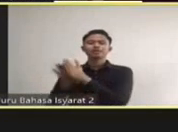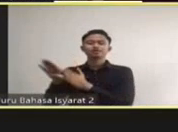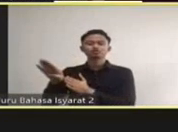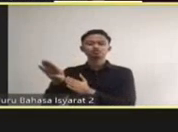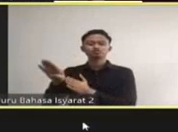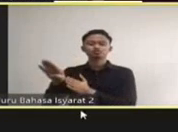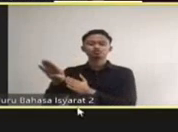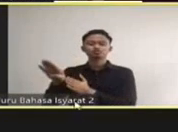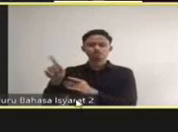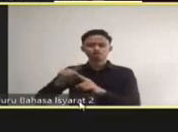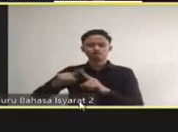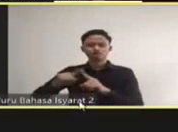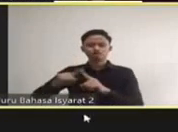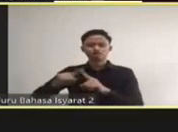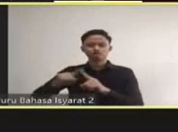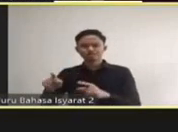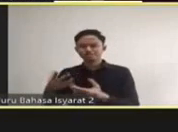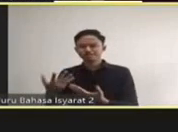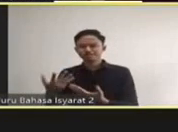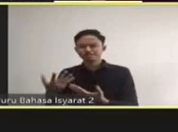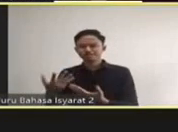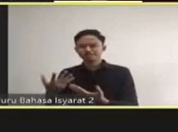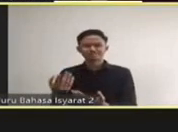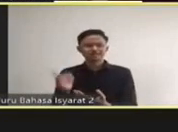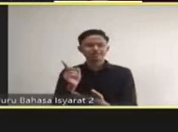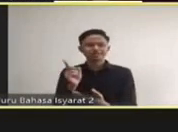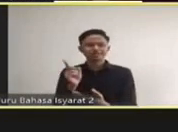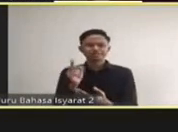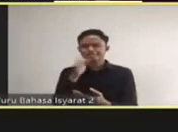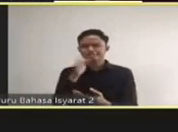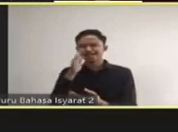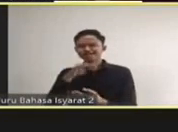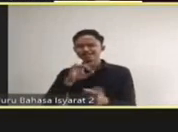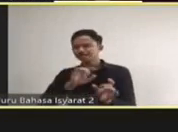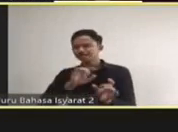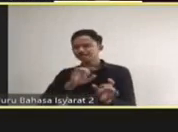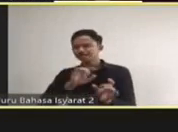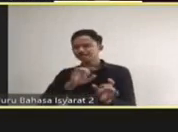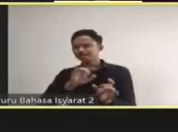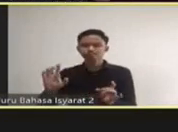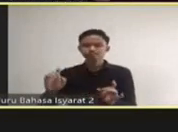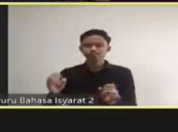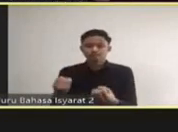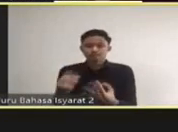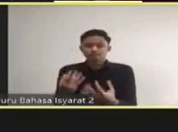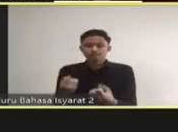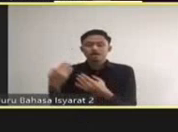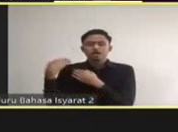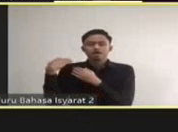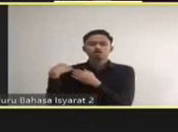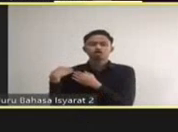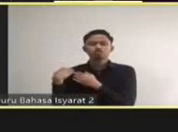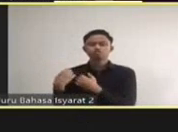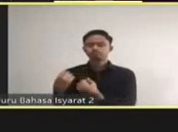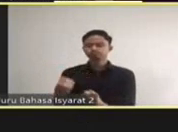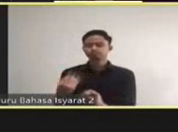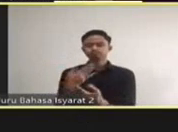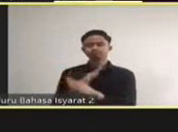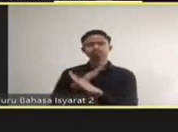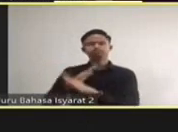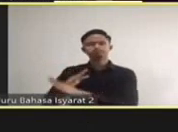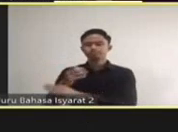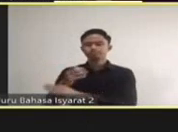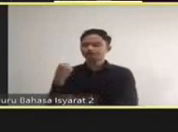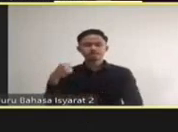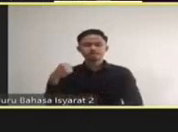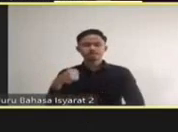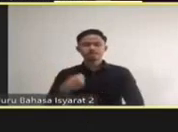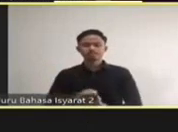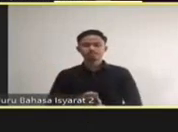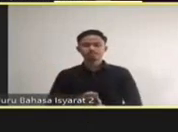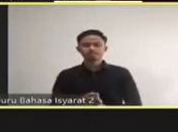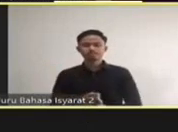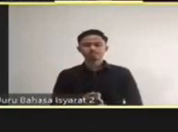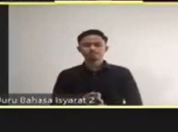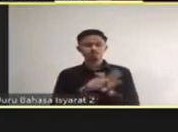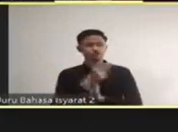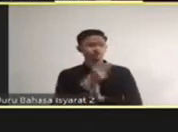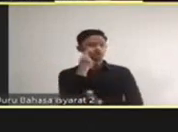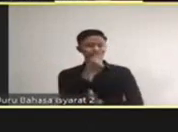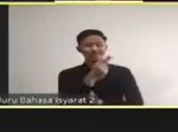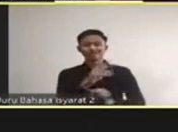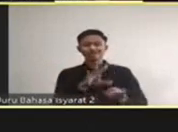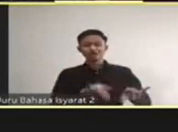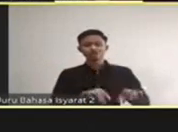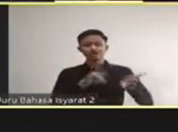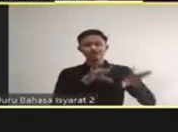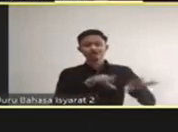karena ada satu dan lain hal tidak bisa ditangani begitu. Nah sekarang kita lihat di Australia, mereka melakukan semacam